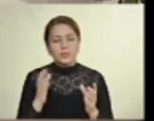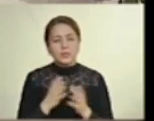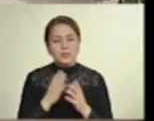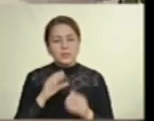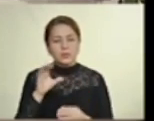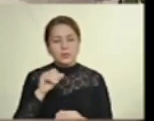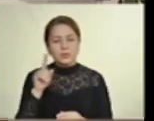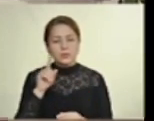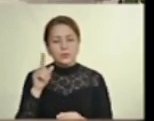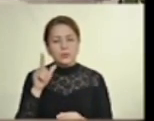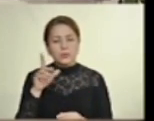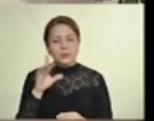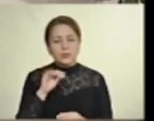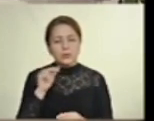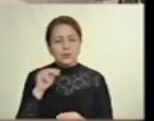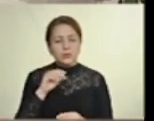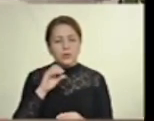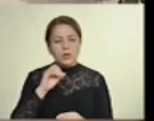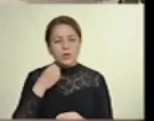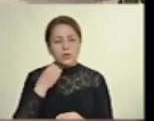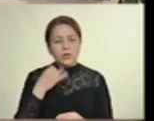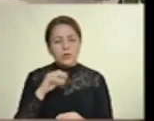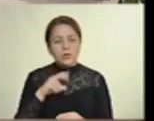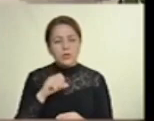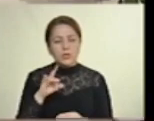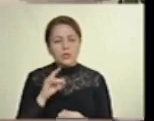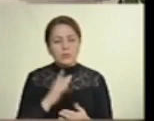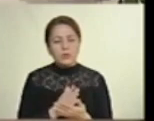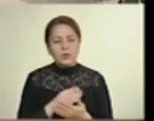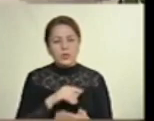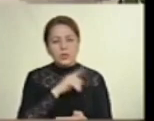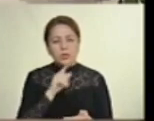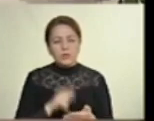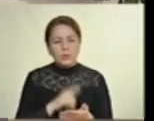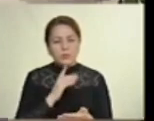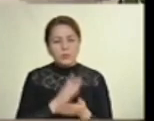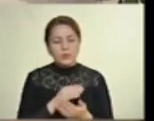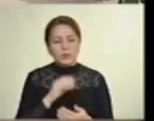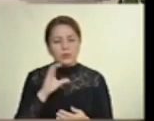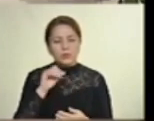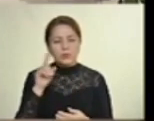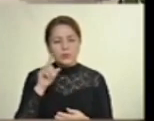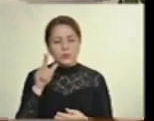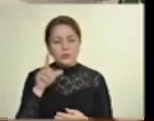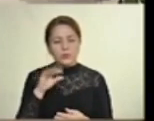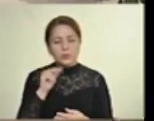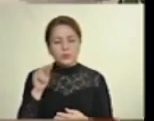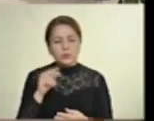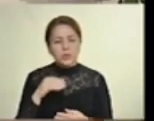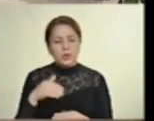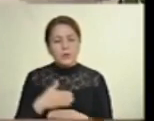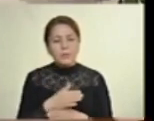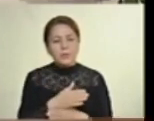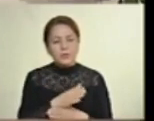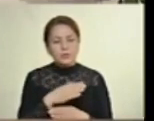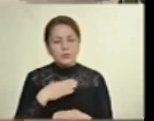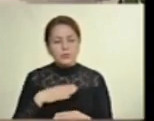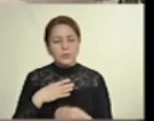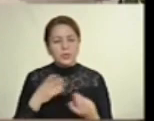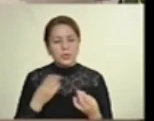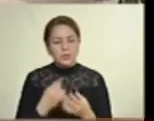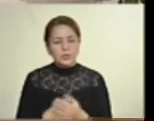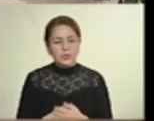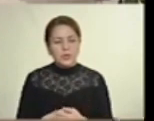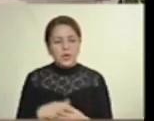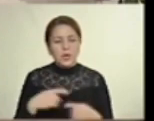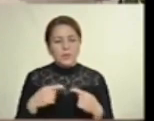suzgich yoylardan iborat. Xo'sh, savol tug'iladi. Suzgichlar baliq uchun qanday ahamiyatga ega? Albatta,